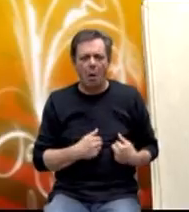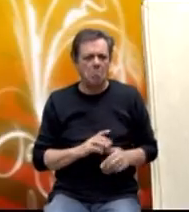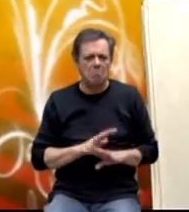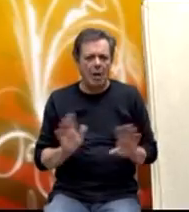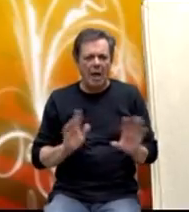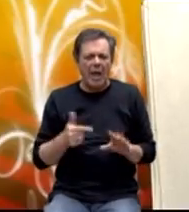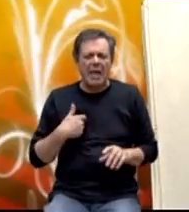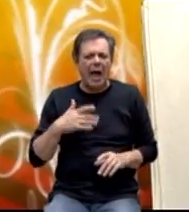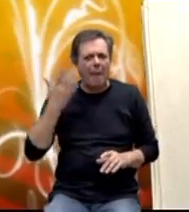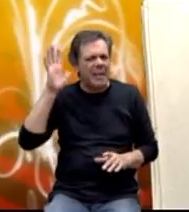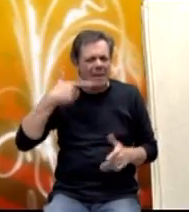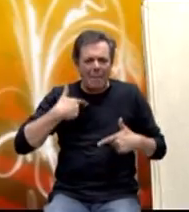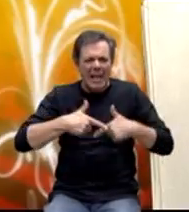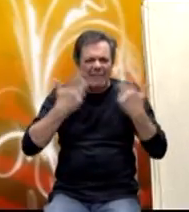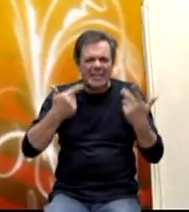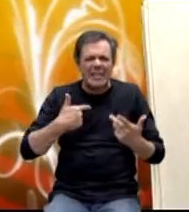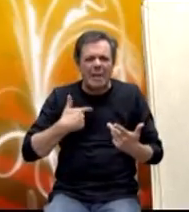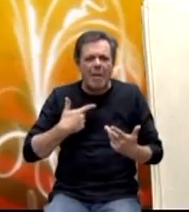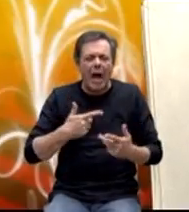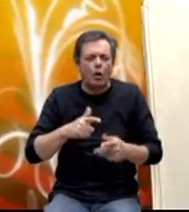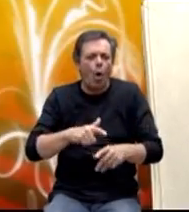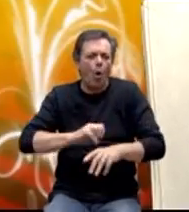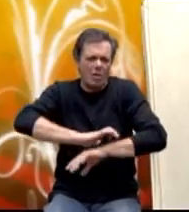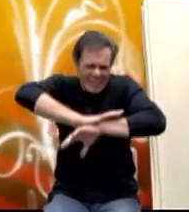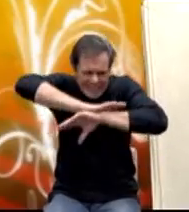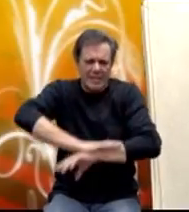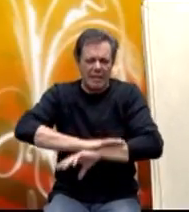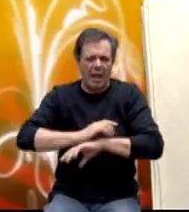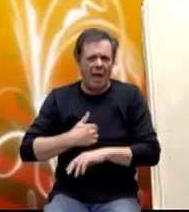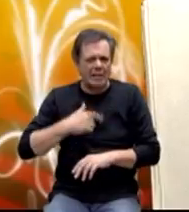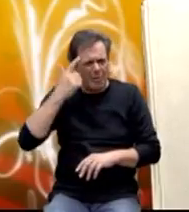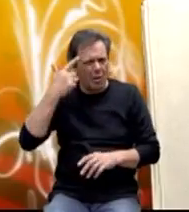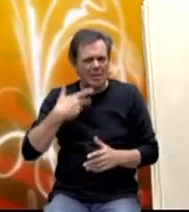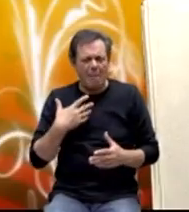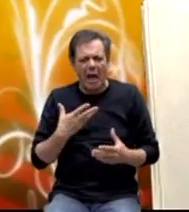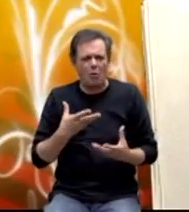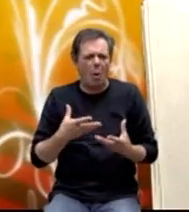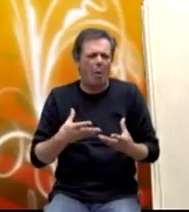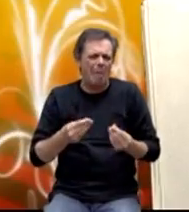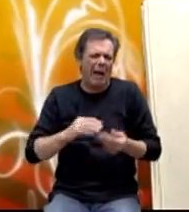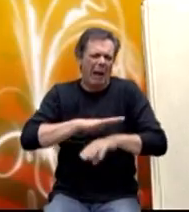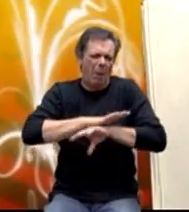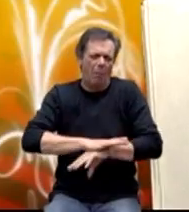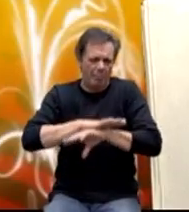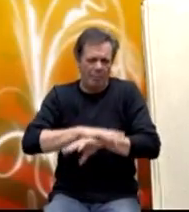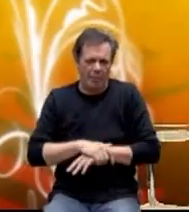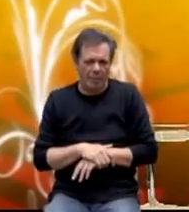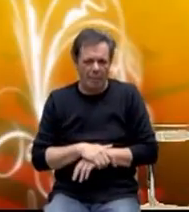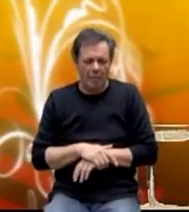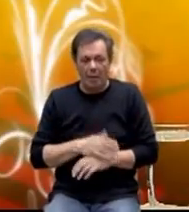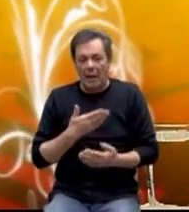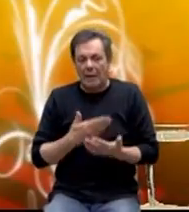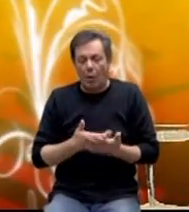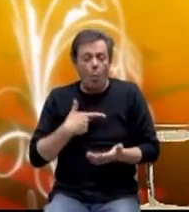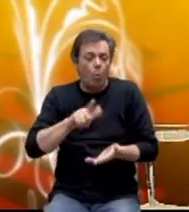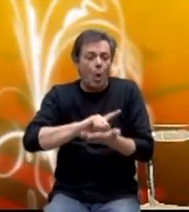Iskreno, ja uopće nisam bila ni svjesna da sam ja to toliko duboko stiskala. Ja sam mislila da sam ja to poprilično plitko. Mhm. Tako da, ja